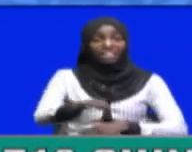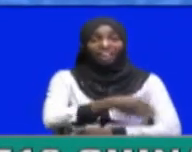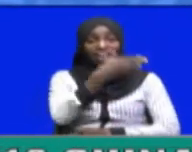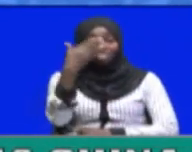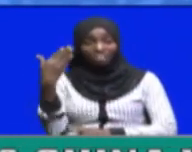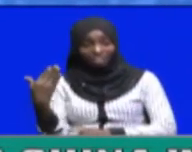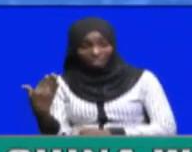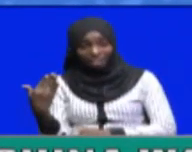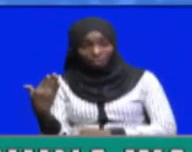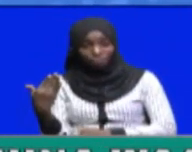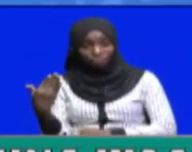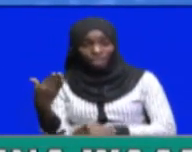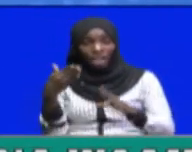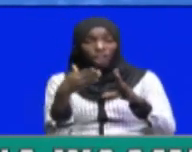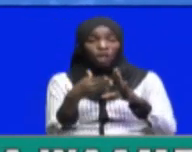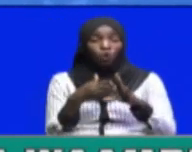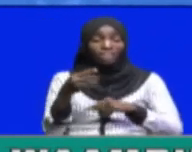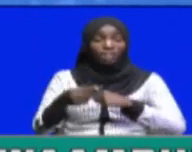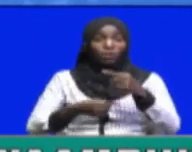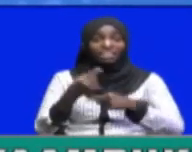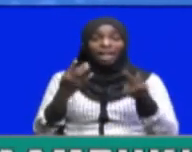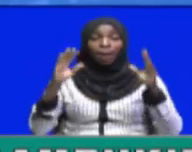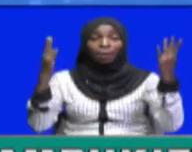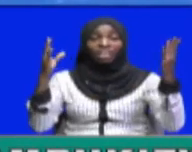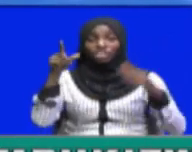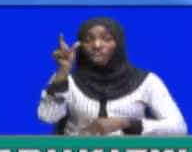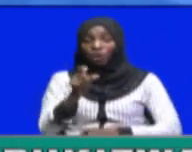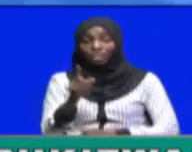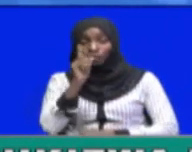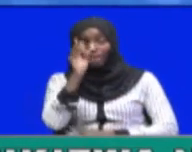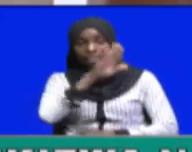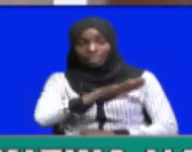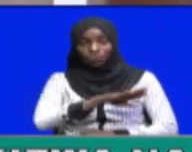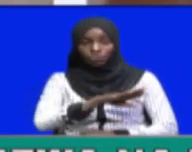wa jamii uweze kuimarika kila siku. Tujiunge na mwandishi wetu.